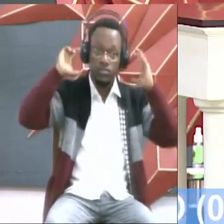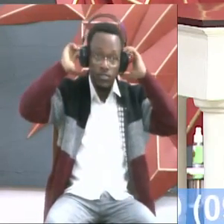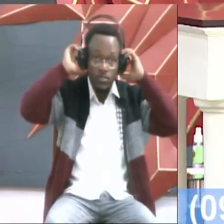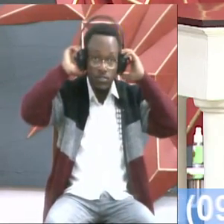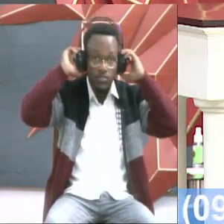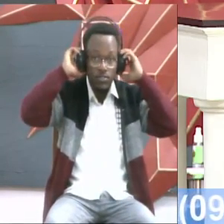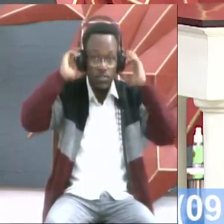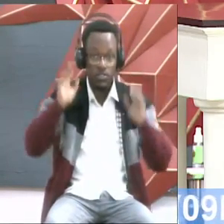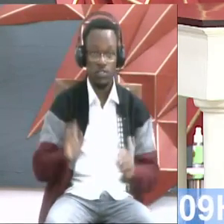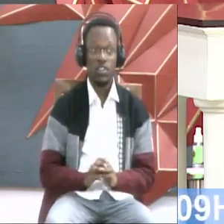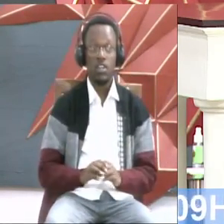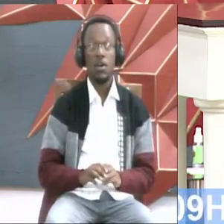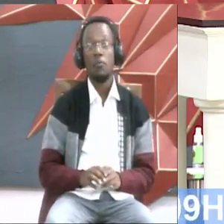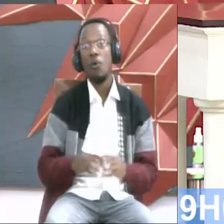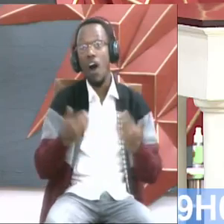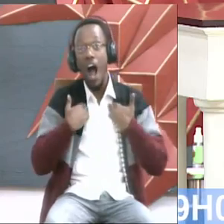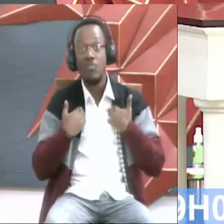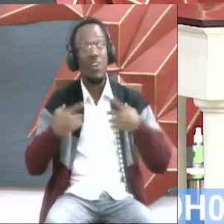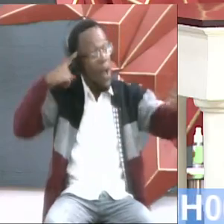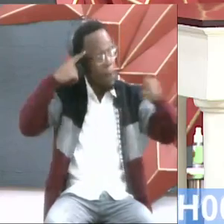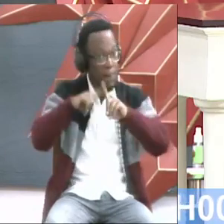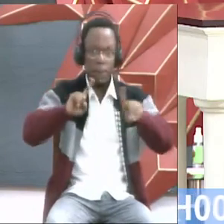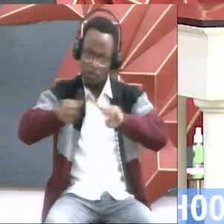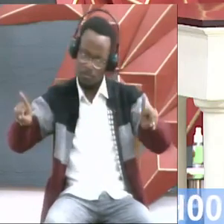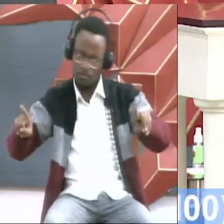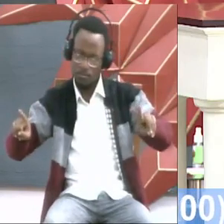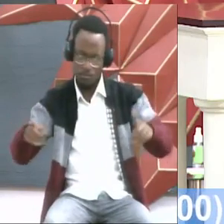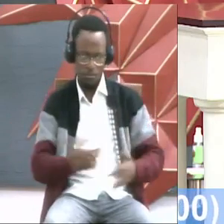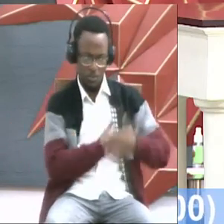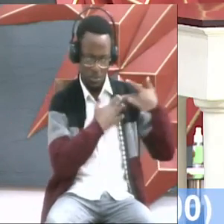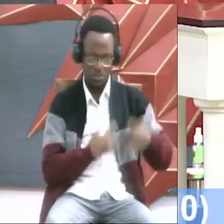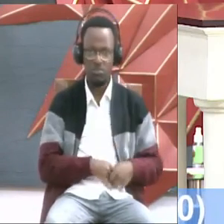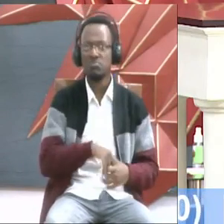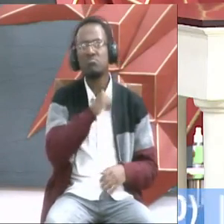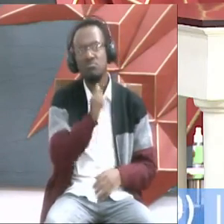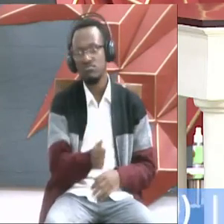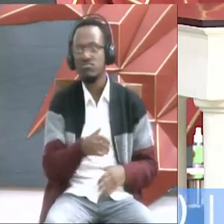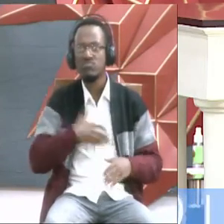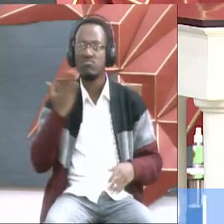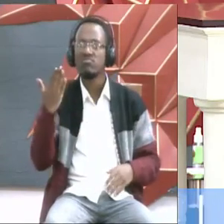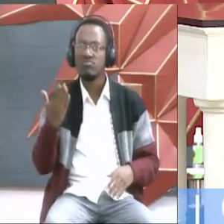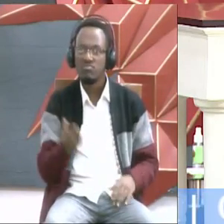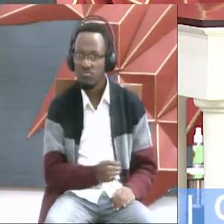atari hari atabishize ku mutima atabibabaye